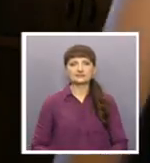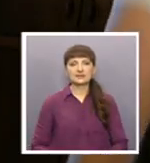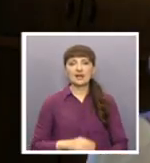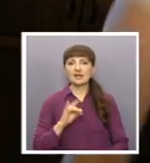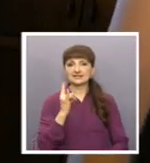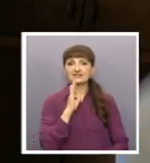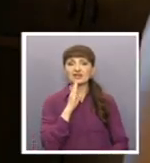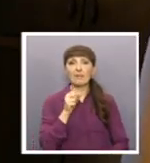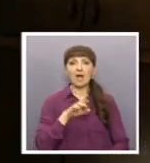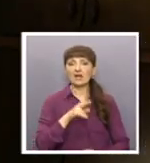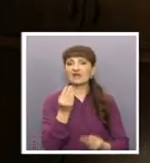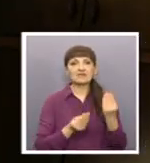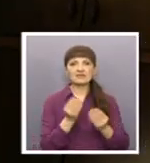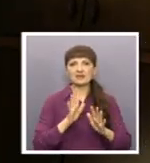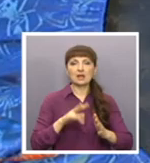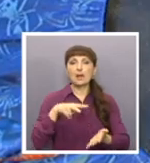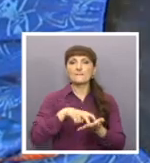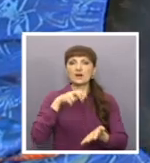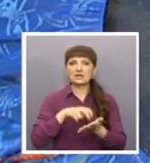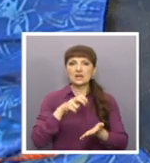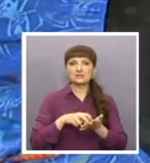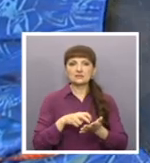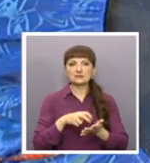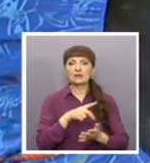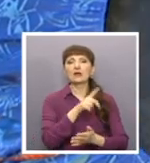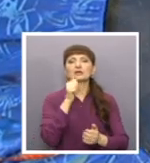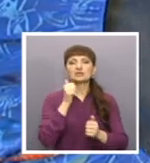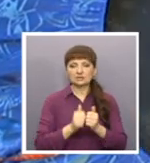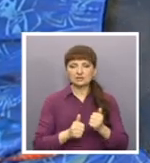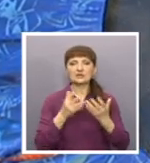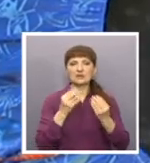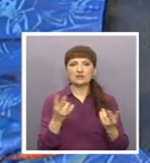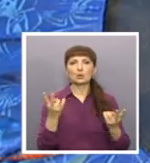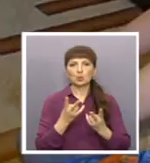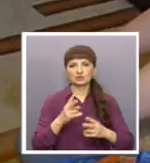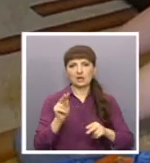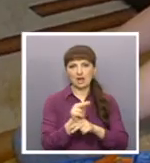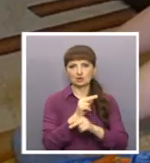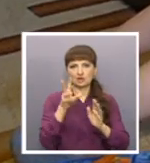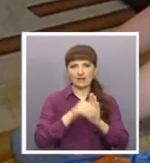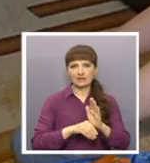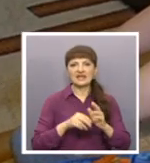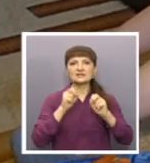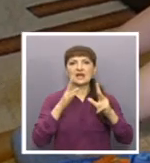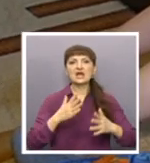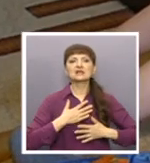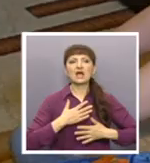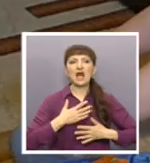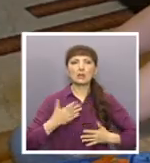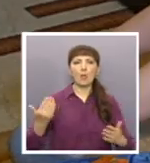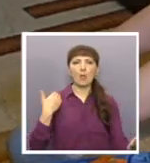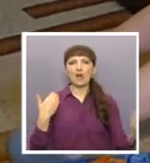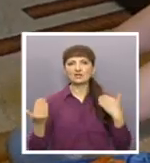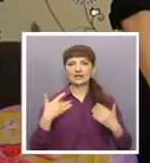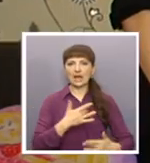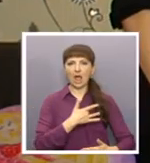Маленькая Мария вовсе не играет. Прыгать на батуте и шаре – часть ежедневной лечебной процедуры. Это специальные дыхательные упражнения для легких.